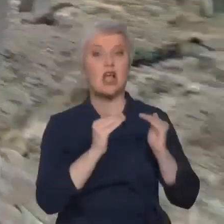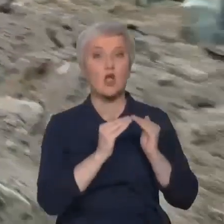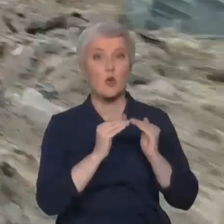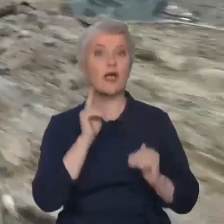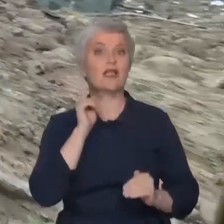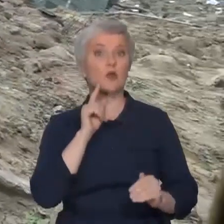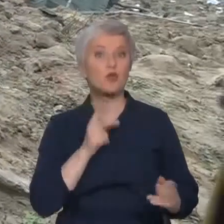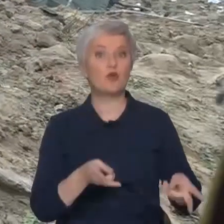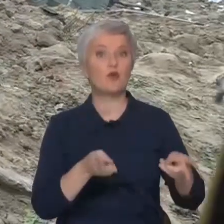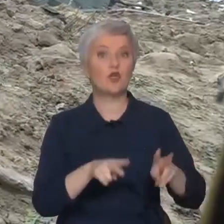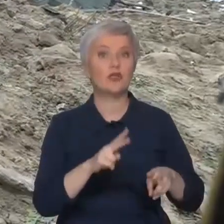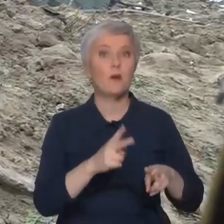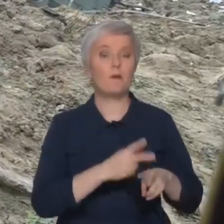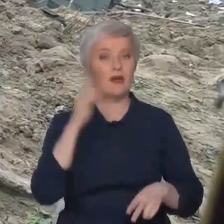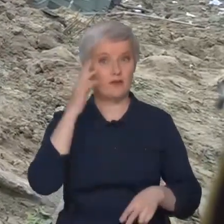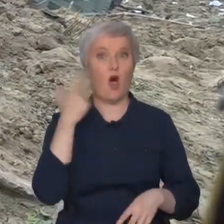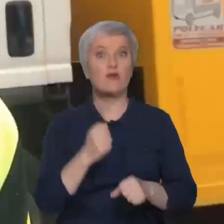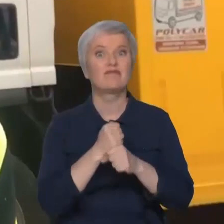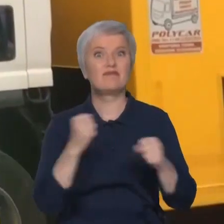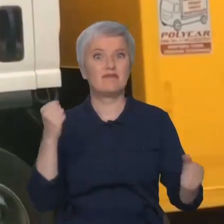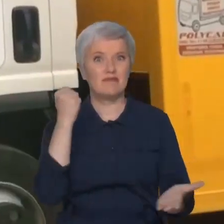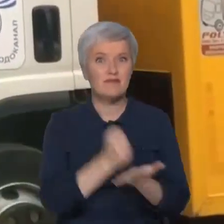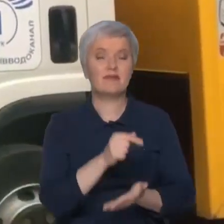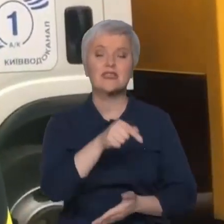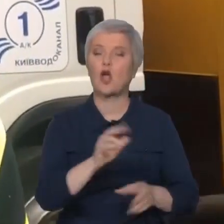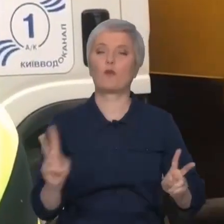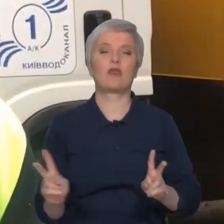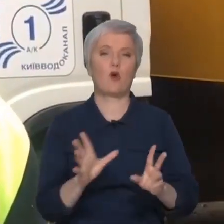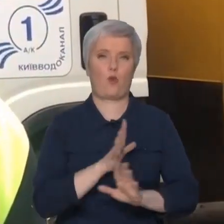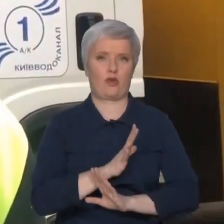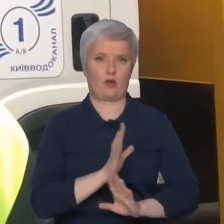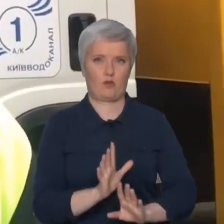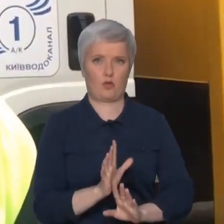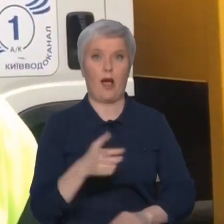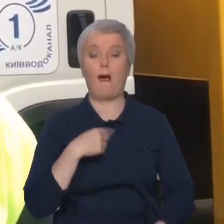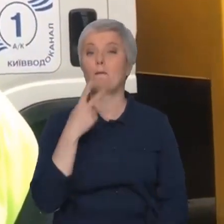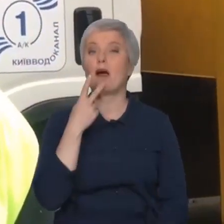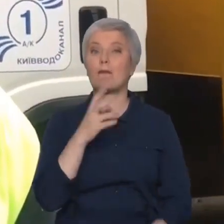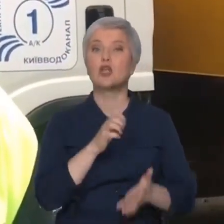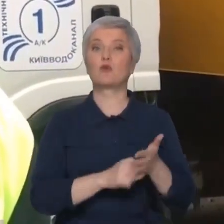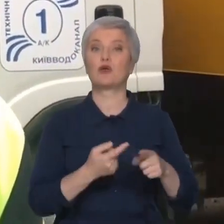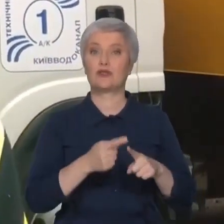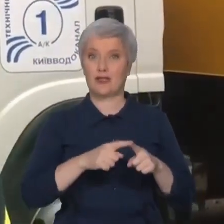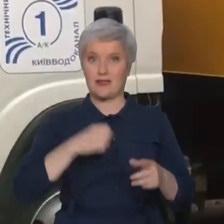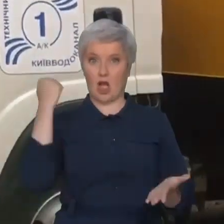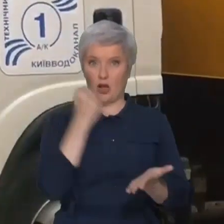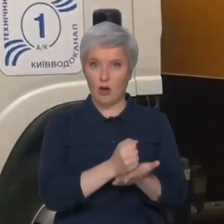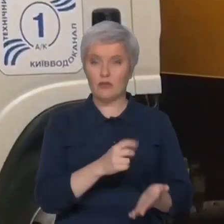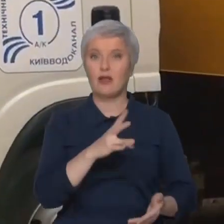без води. На момент вибуху там нікого не було. Як ми бачимо, через цей обстріл на